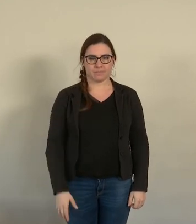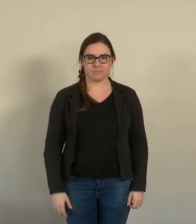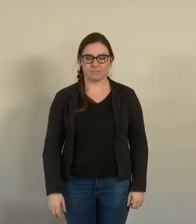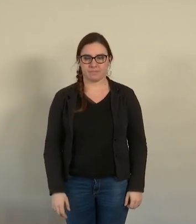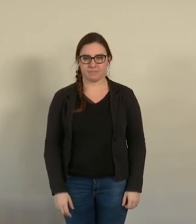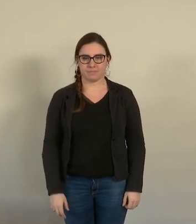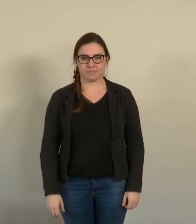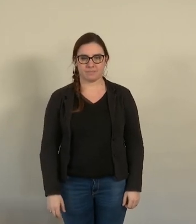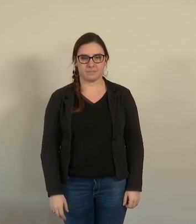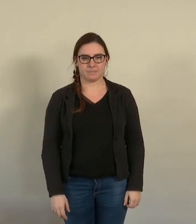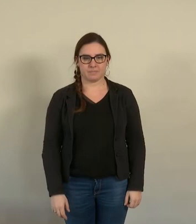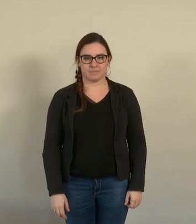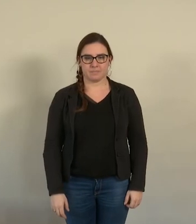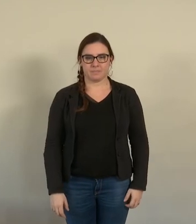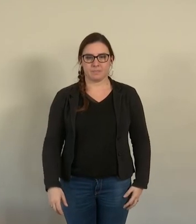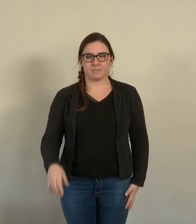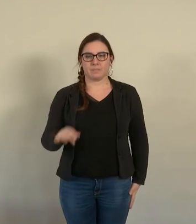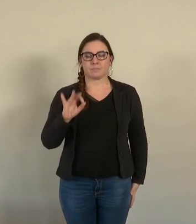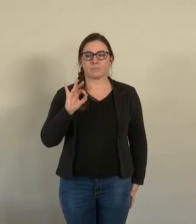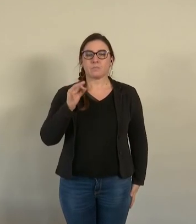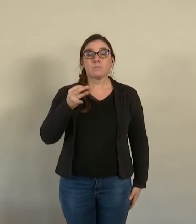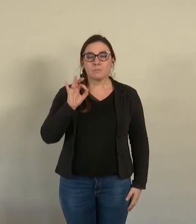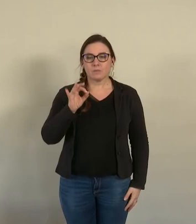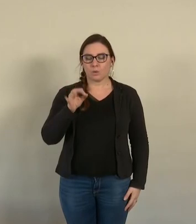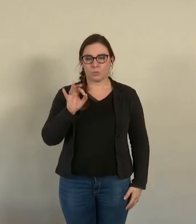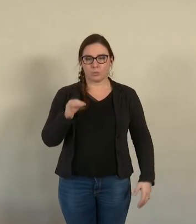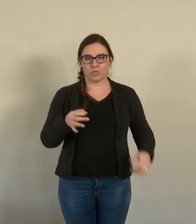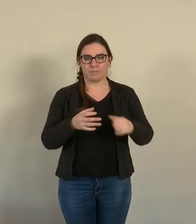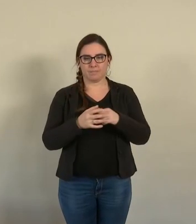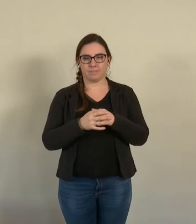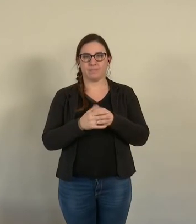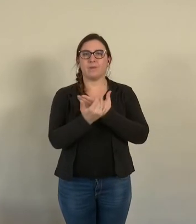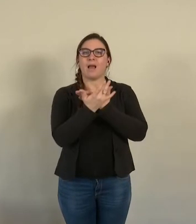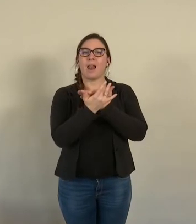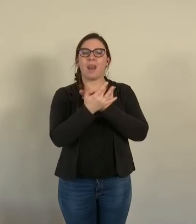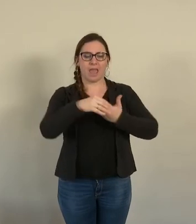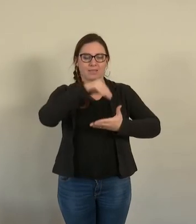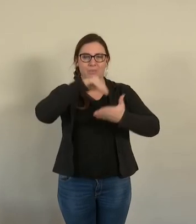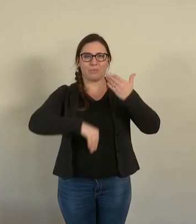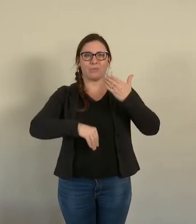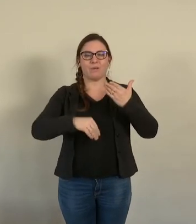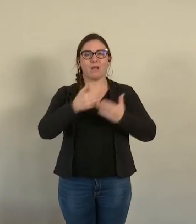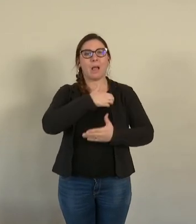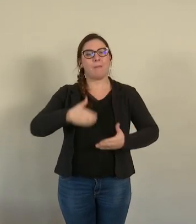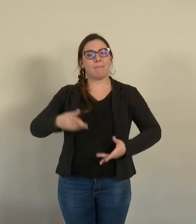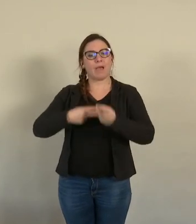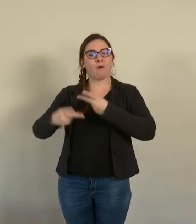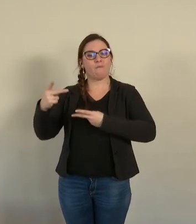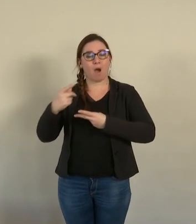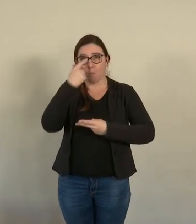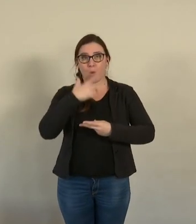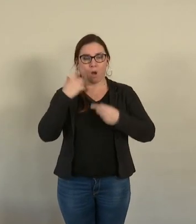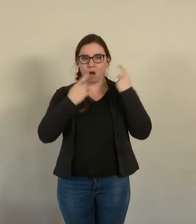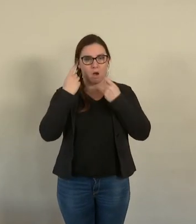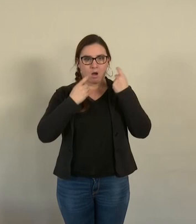oui juste pour vous dire la l'extrait de de la lettre qui a été adressée au maire pour exprimer ma profonde préoccupation